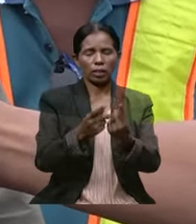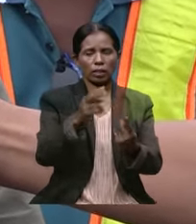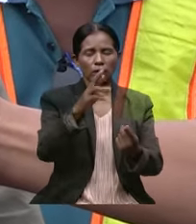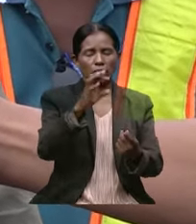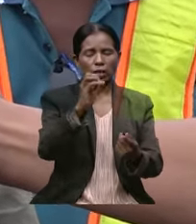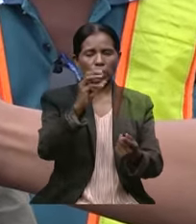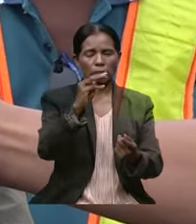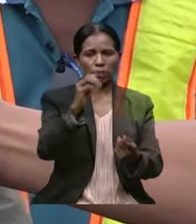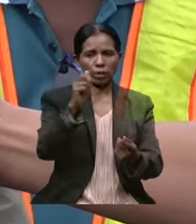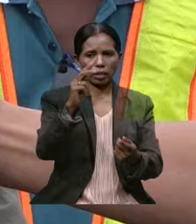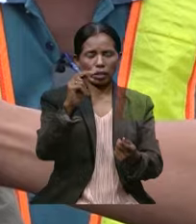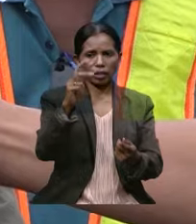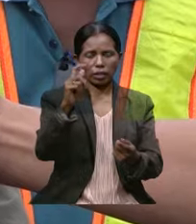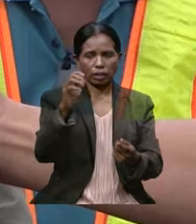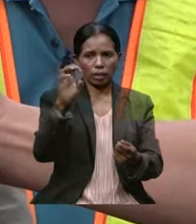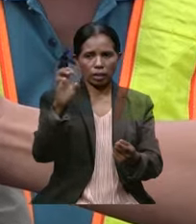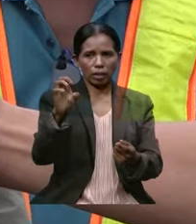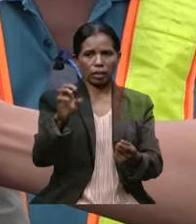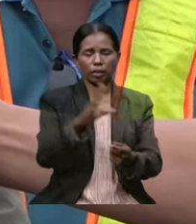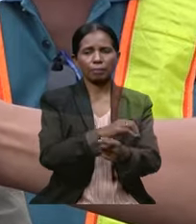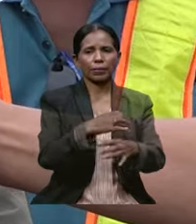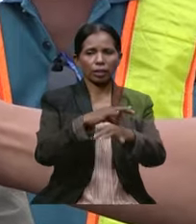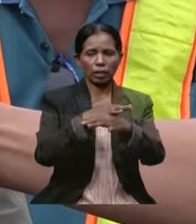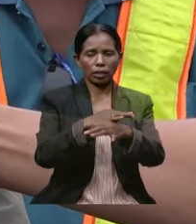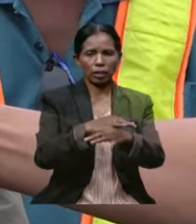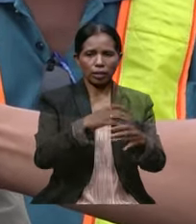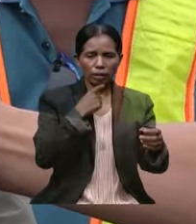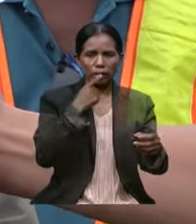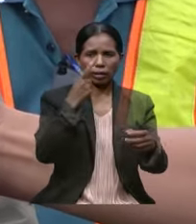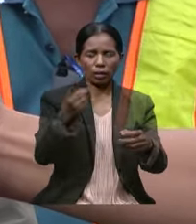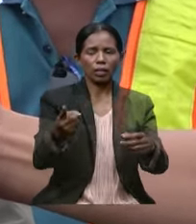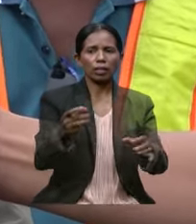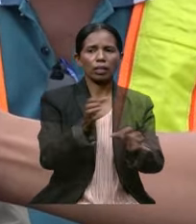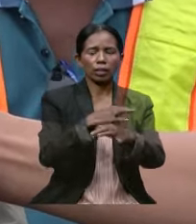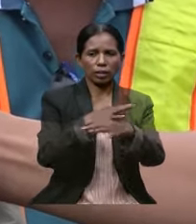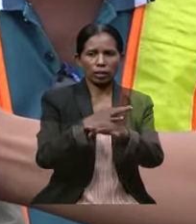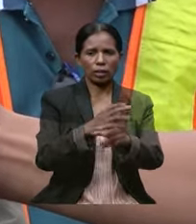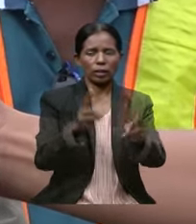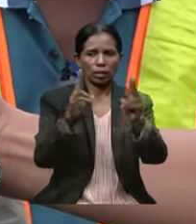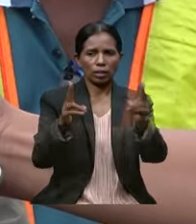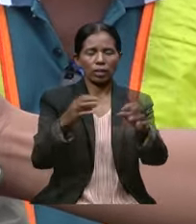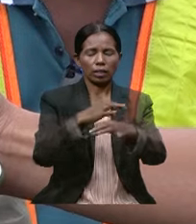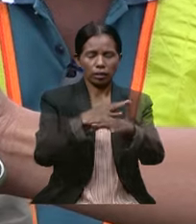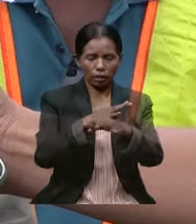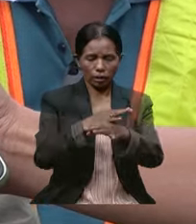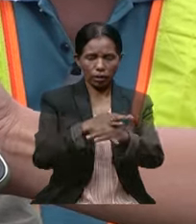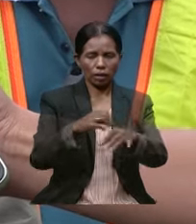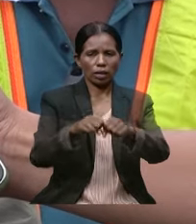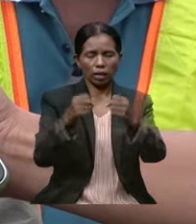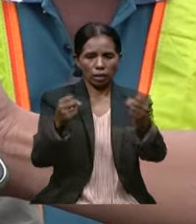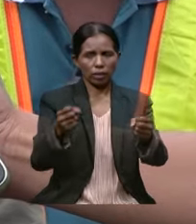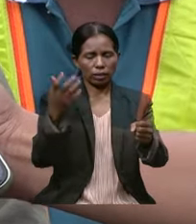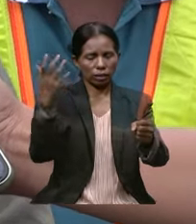maka kair obra mountain saunian haruka atau hadiah kedas istrada ne be maka kuak ia